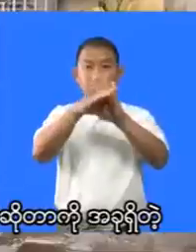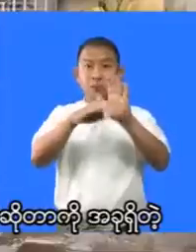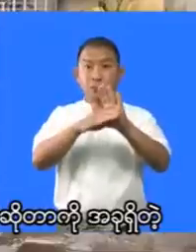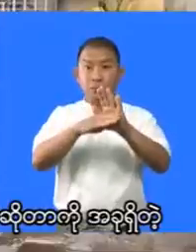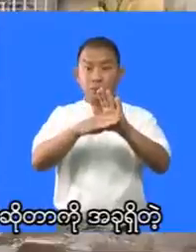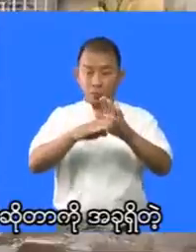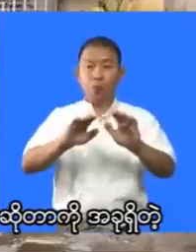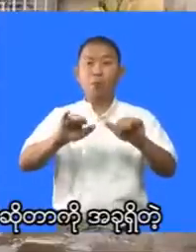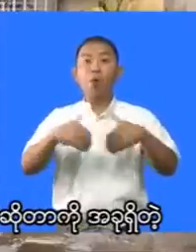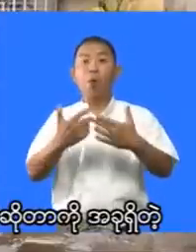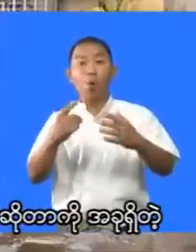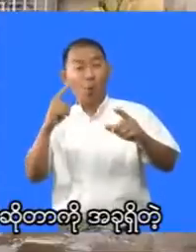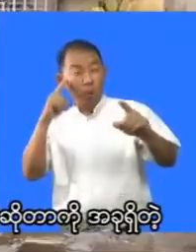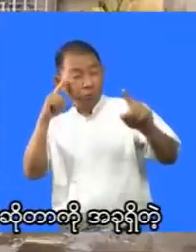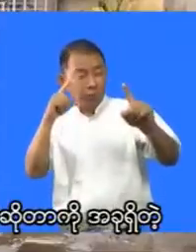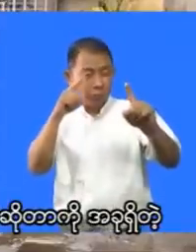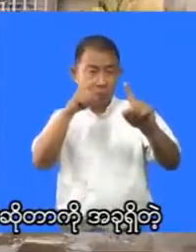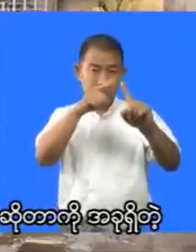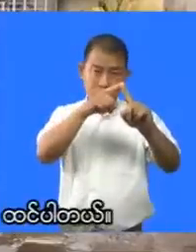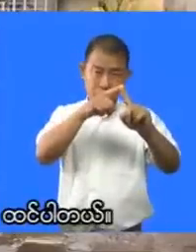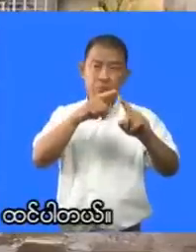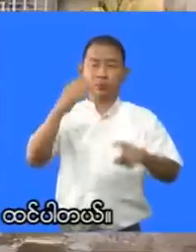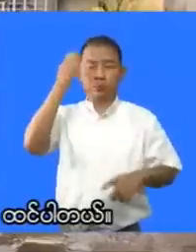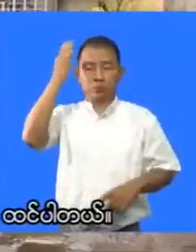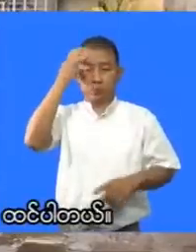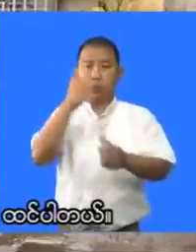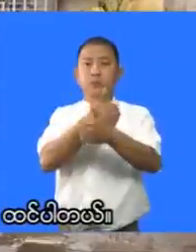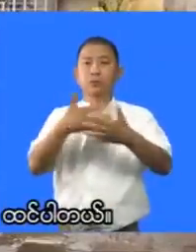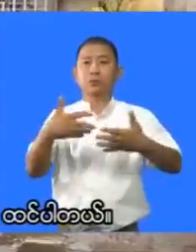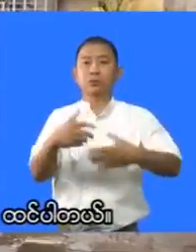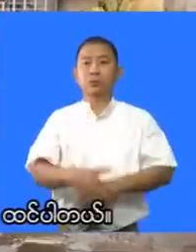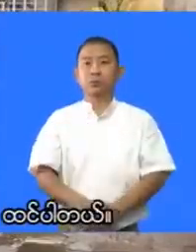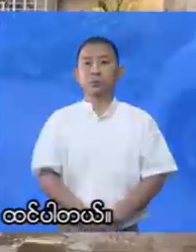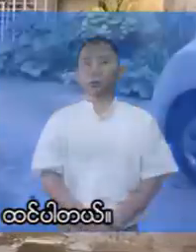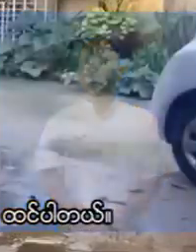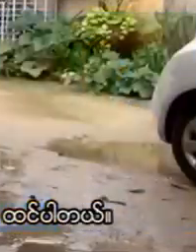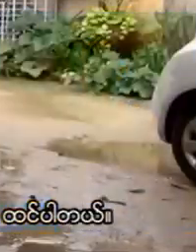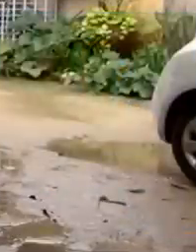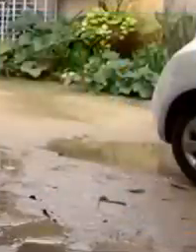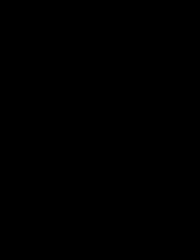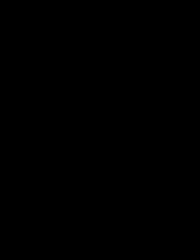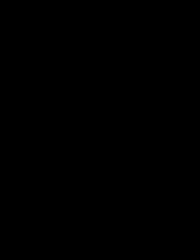ယ်အဲ့အရာတွေကိုမှီအောင်ဘယ်လိုသွားမလဲဆိုတာကိုအခုရှိတဲ့လူတွေကအခုကတည်းကစဉ်းစားနေတယ်လို့ကျမတို့ထင်ပါတယ်